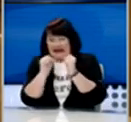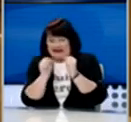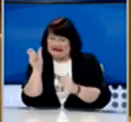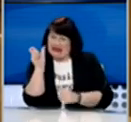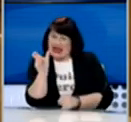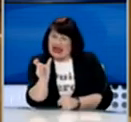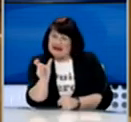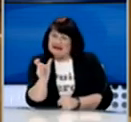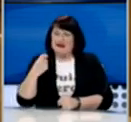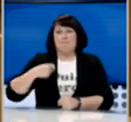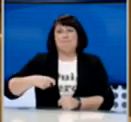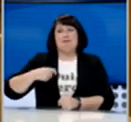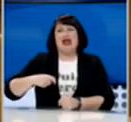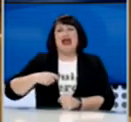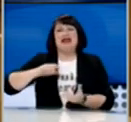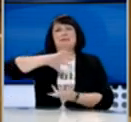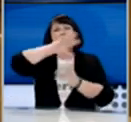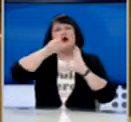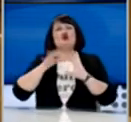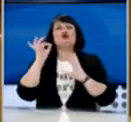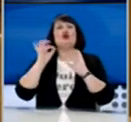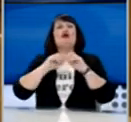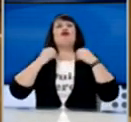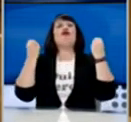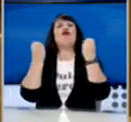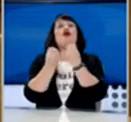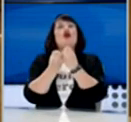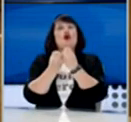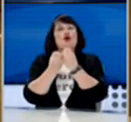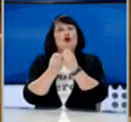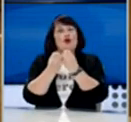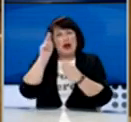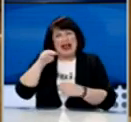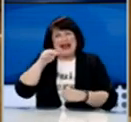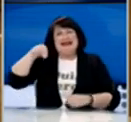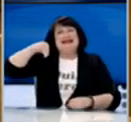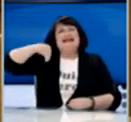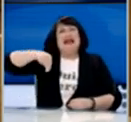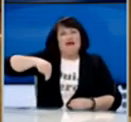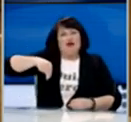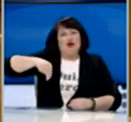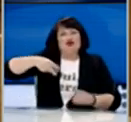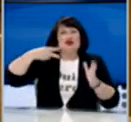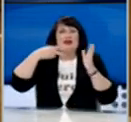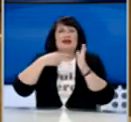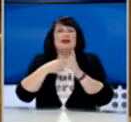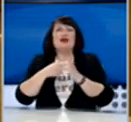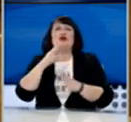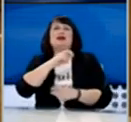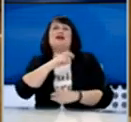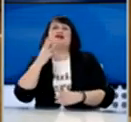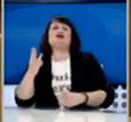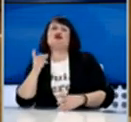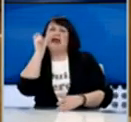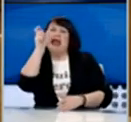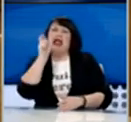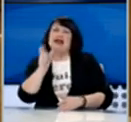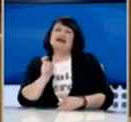συνάντηση των μελών του παγκόσμιου οικονομικού φόρουμ στο ταό τον ιανουάριο του 2023 και έκτοτε ακούγεται από τα